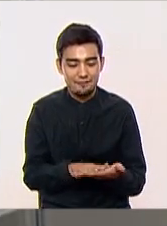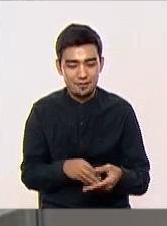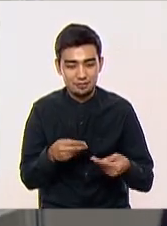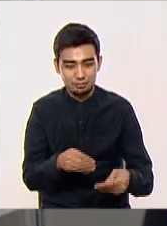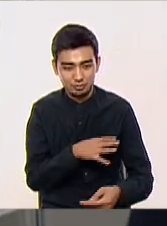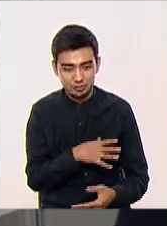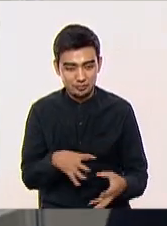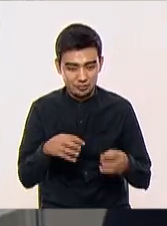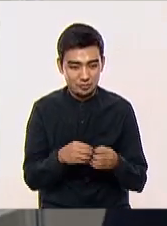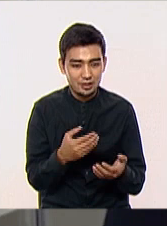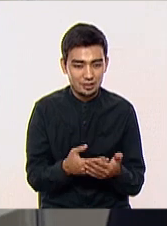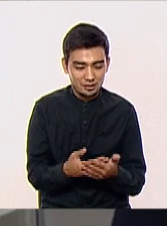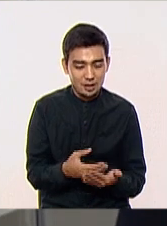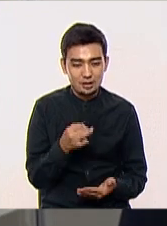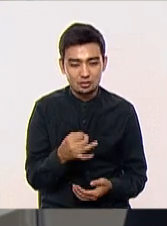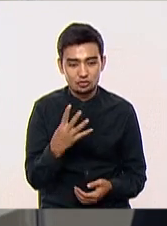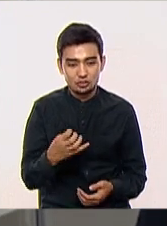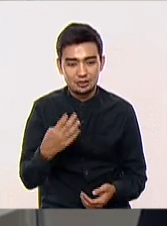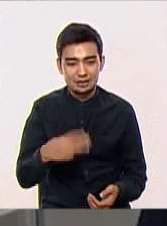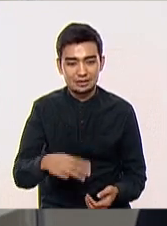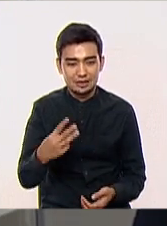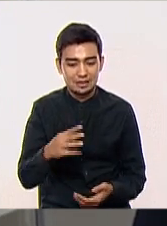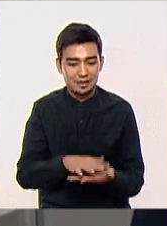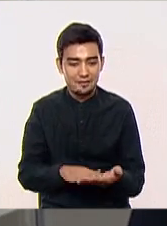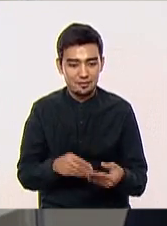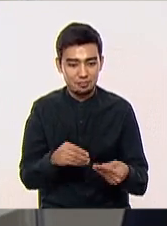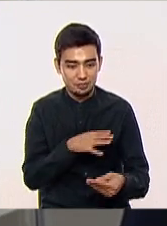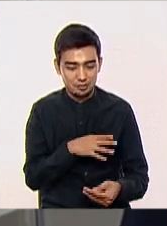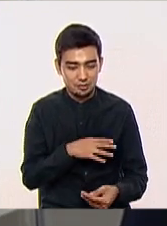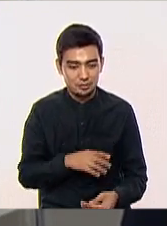комиссия рассматривала 433 заявки.